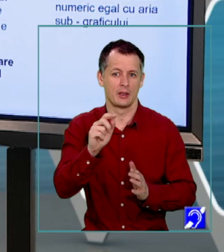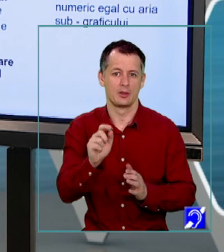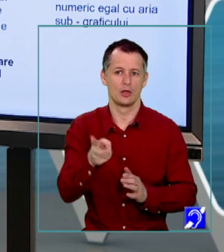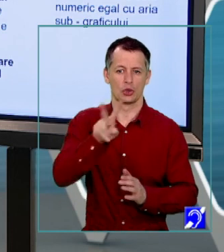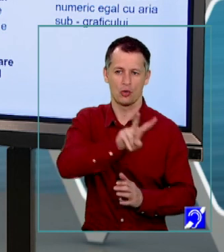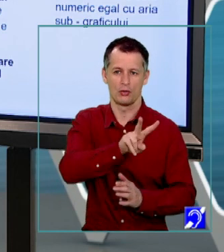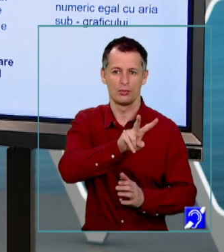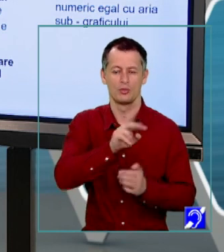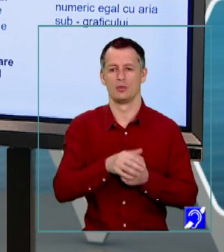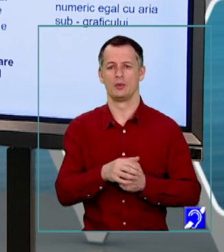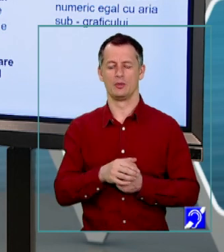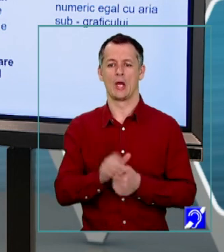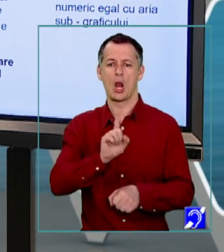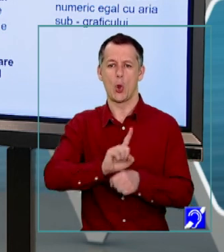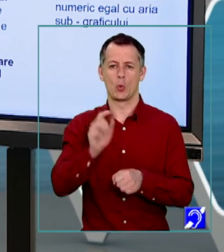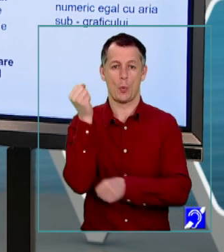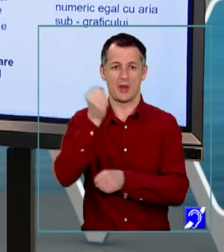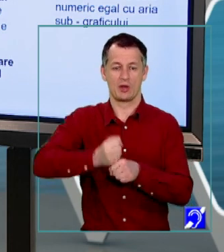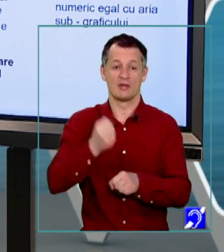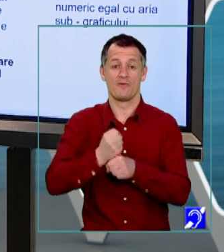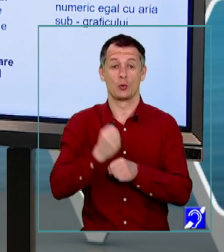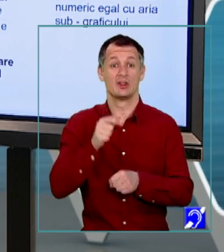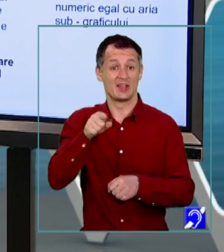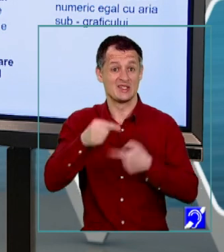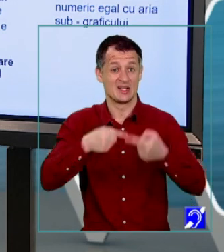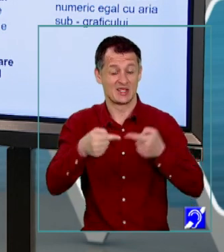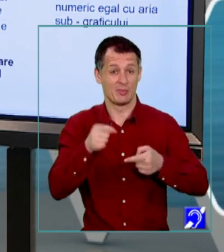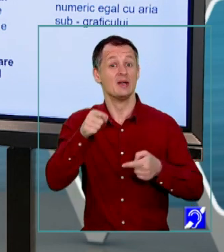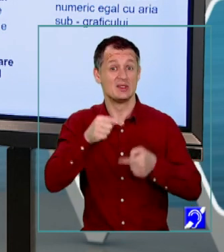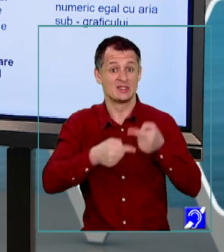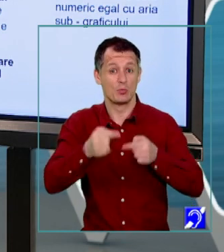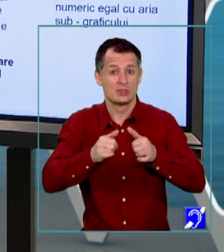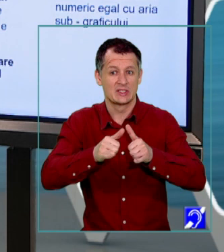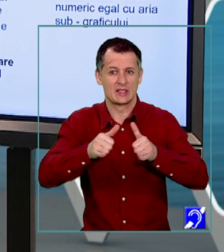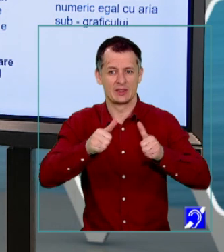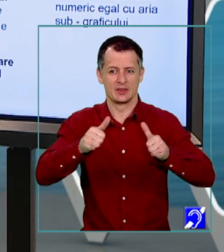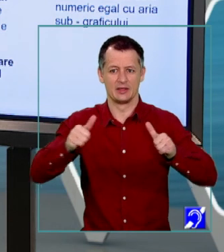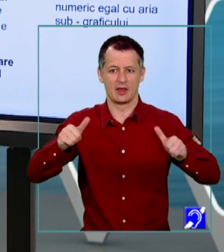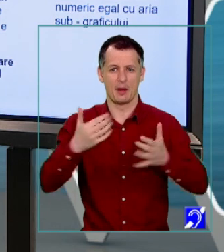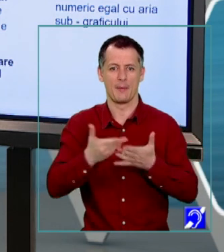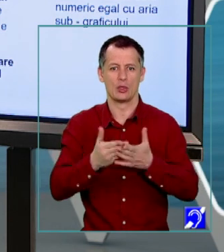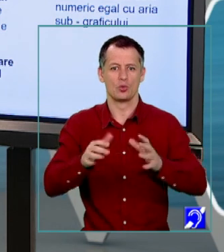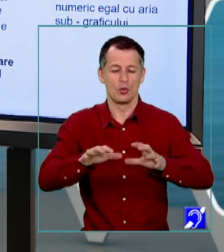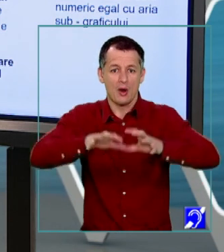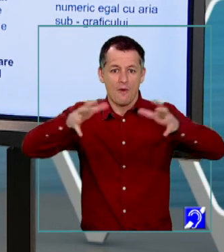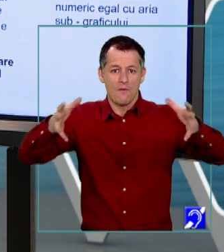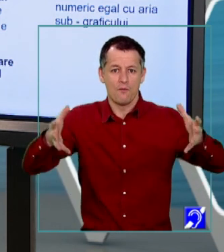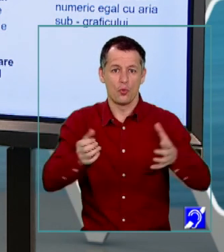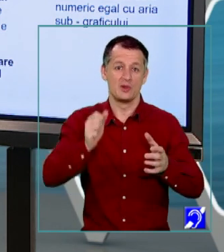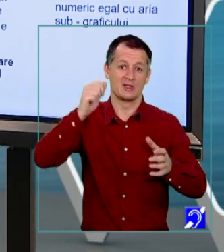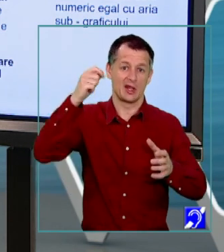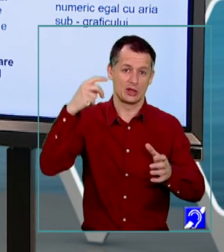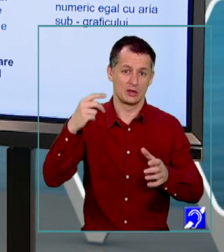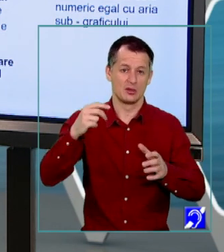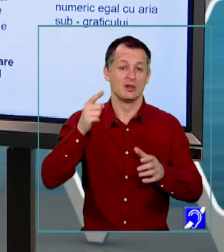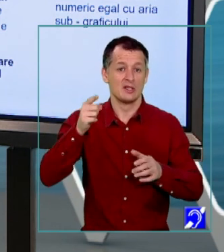mecanic este efectuat de sistem. Sistemul se destinde pentru că volumul din starea 2 și starea 4 este mai mare